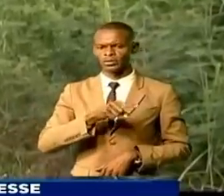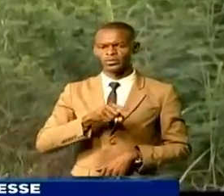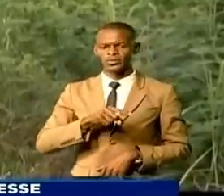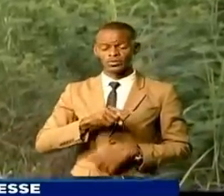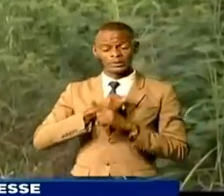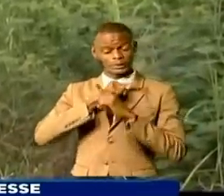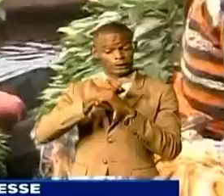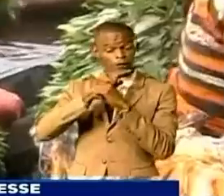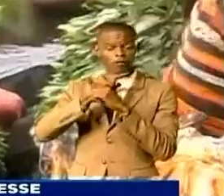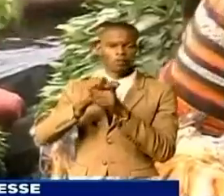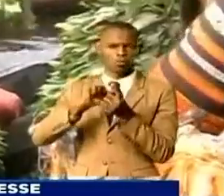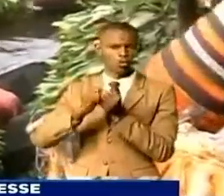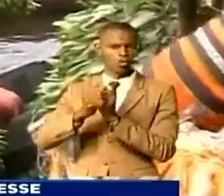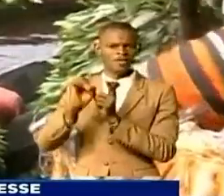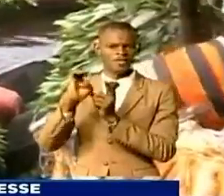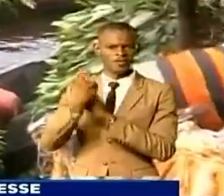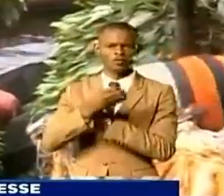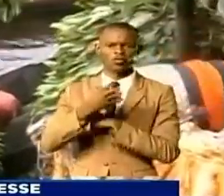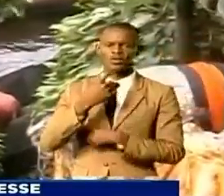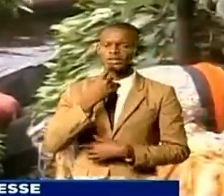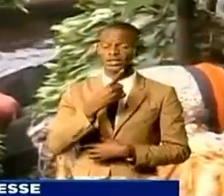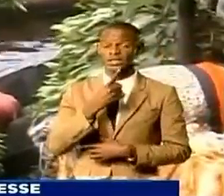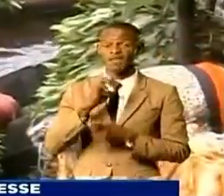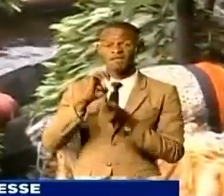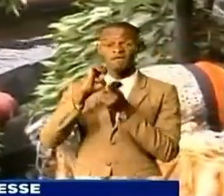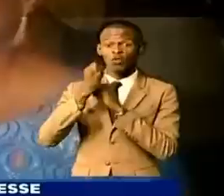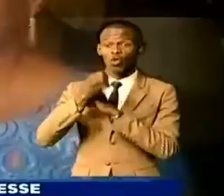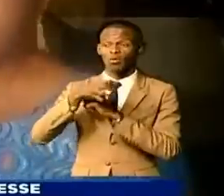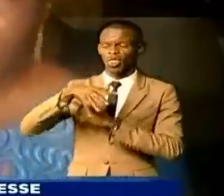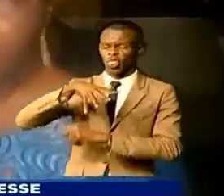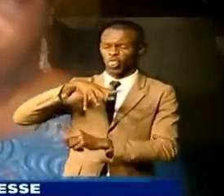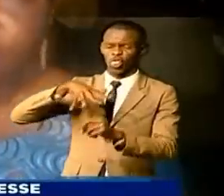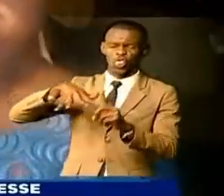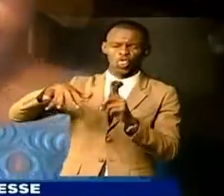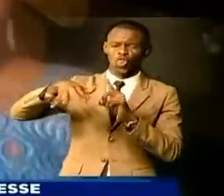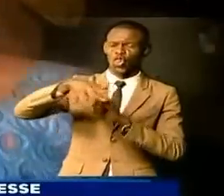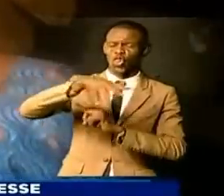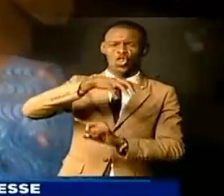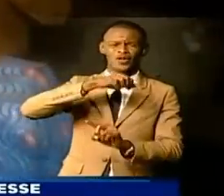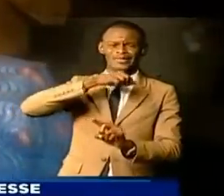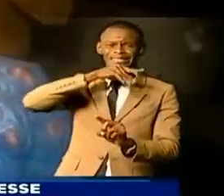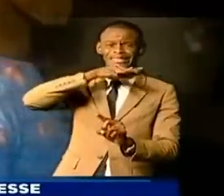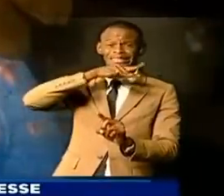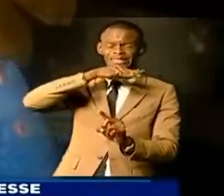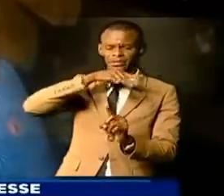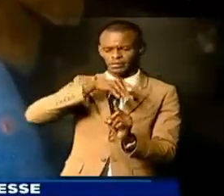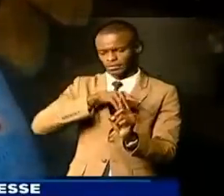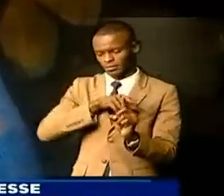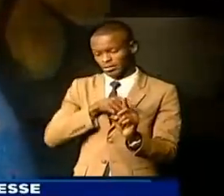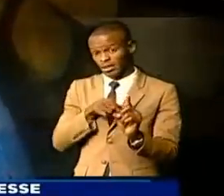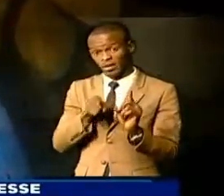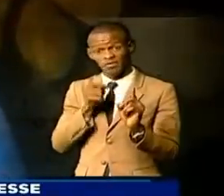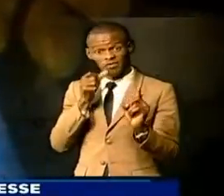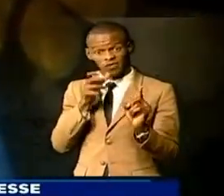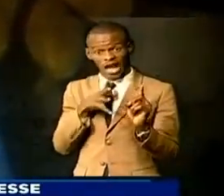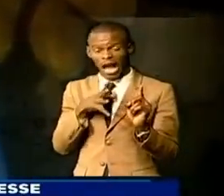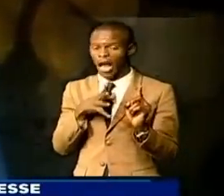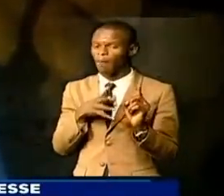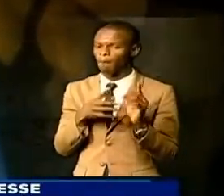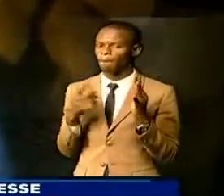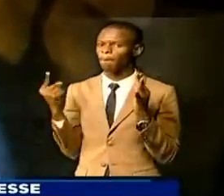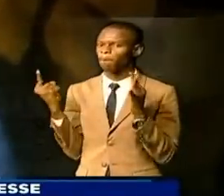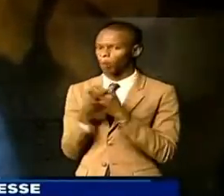que cela expose la femme à plus de dangers. Je crois que c'est vrai, nous sommes un pays solution, mais nous devons